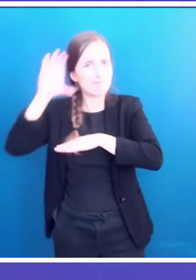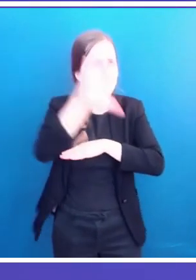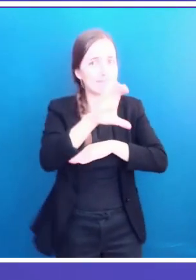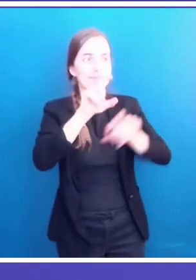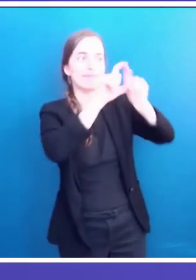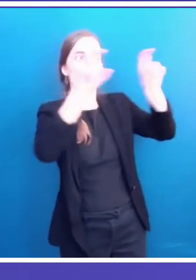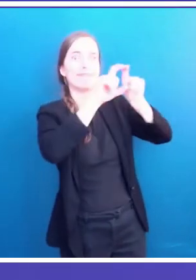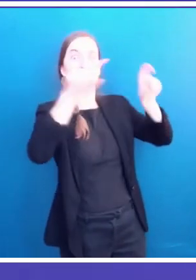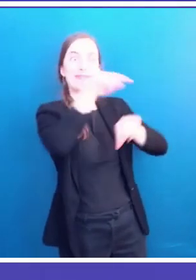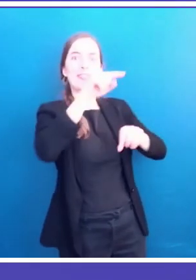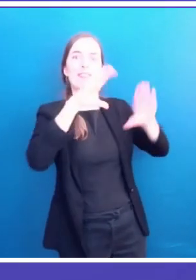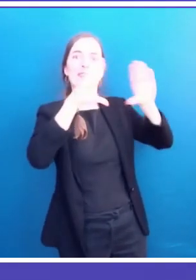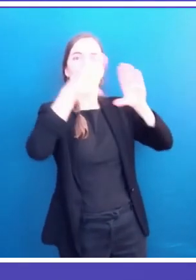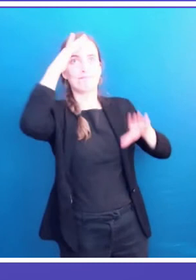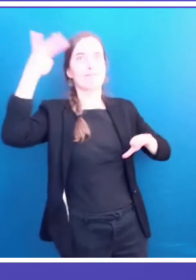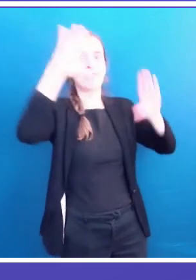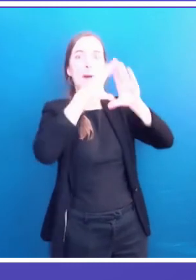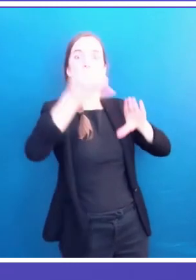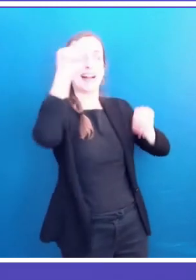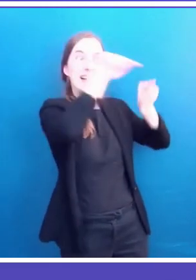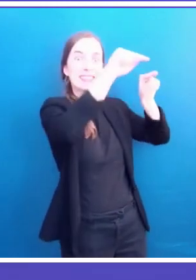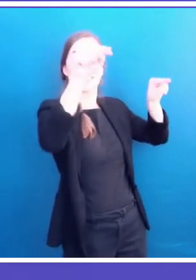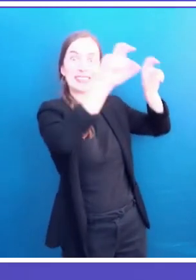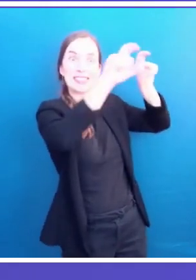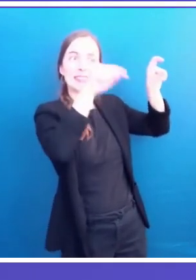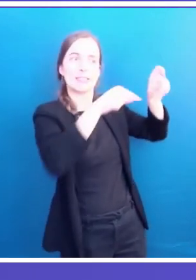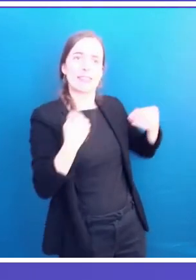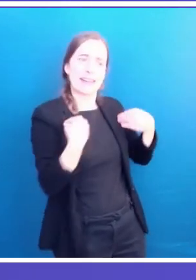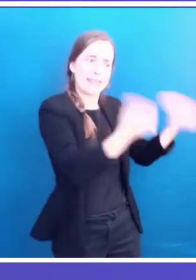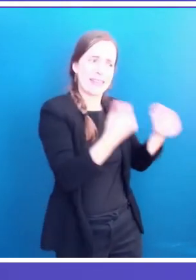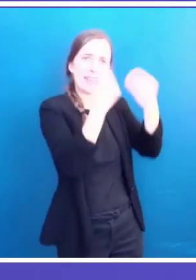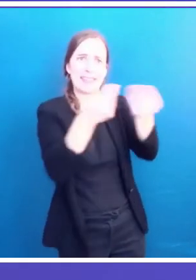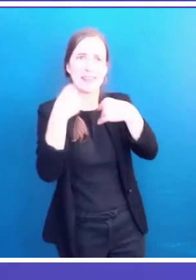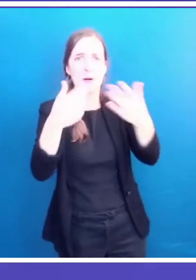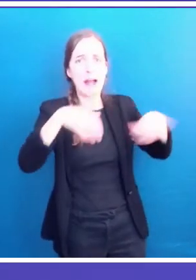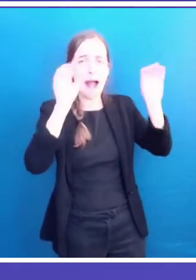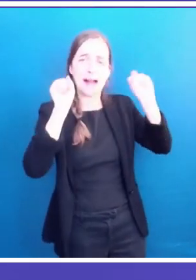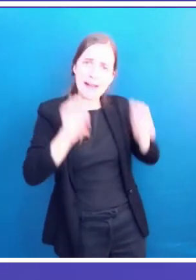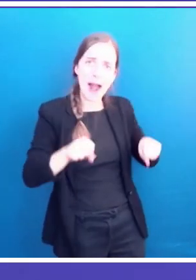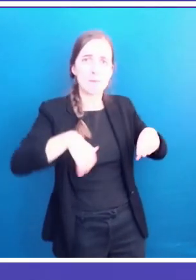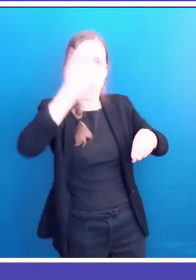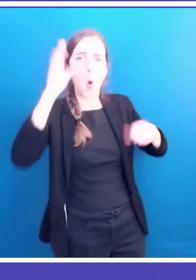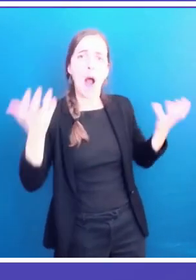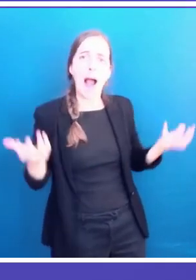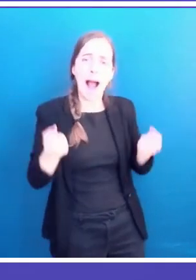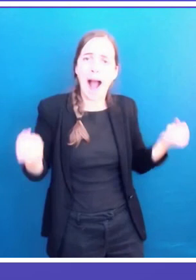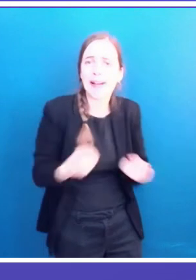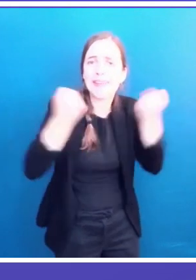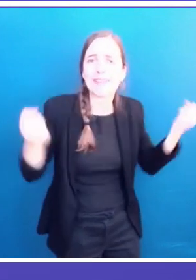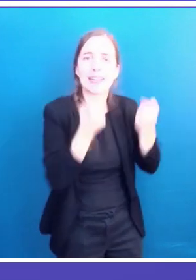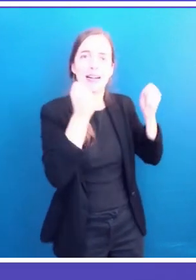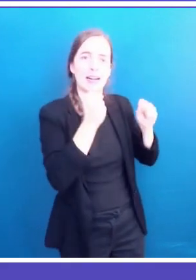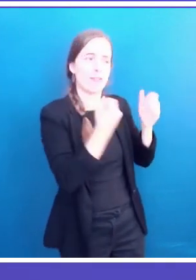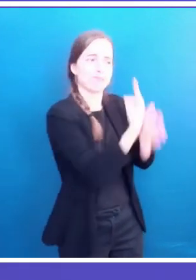لهذه الجمعيات، وعلينا أن نقر بالقيمة الاجتماعية التي تتمتع بها هذه الجمعيات نظرا إلى